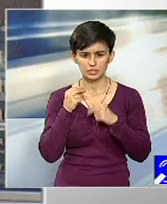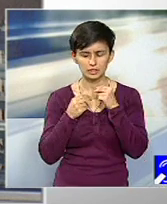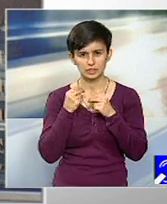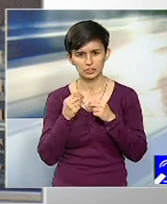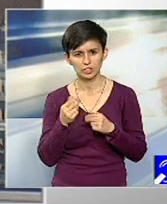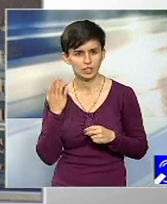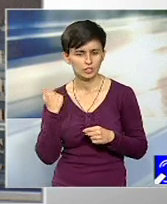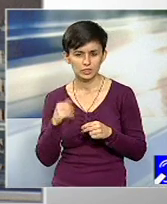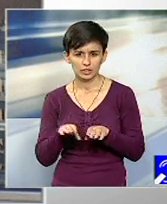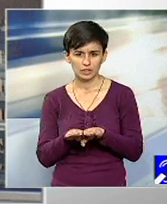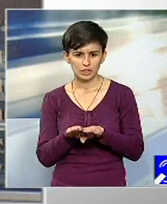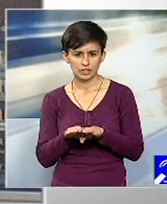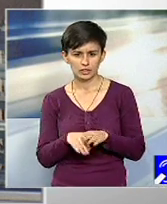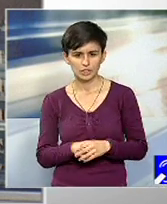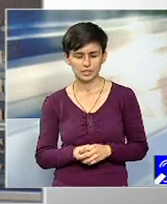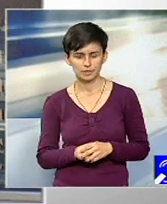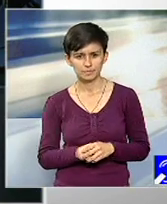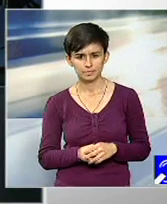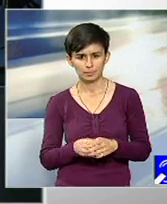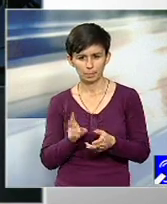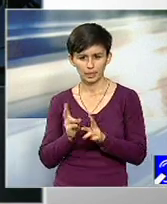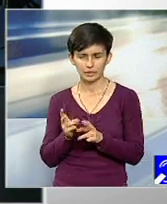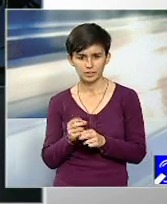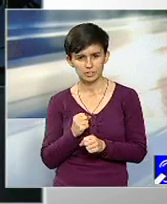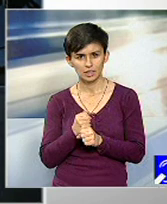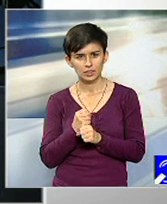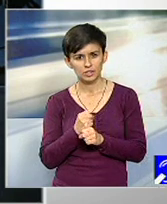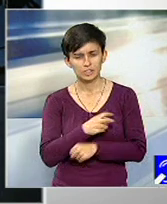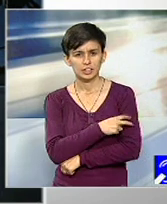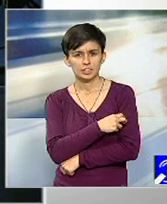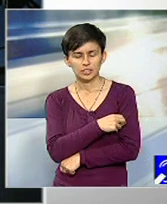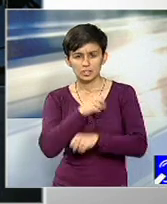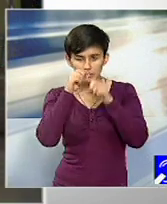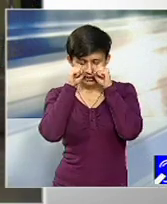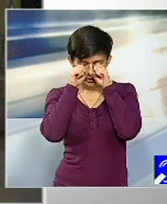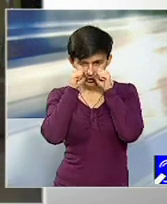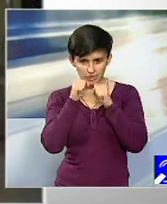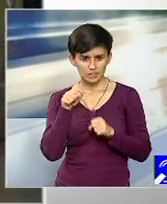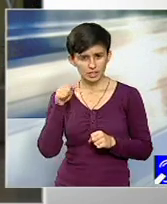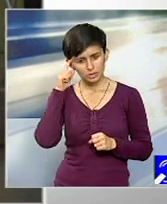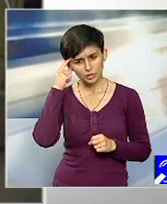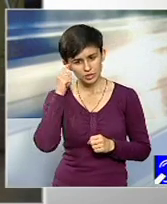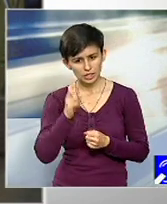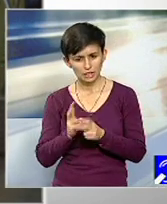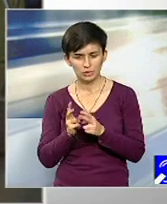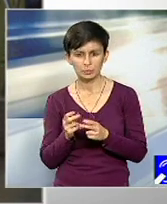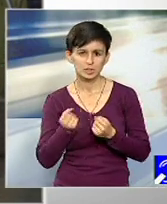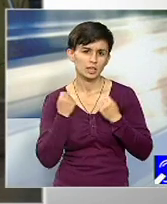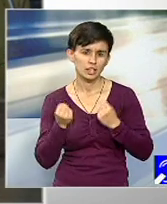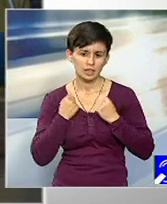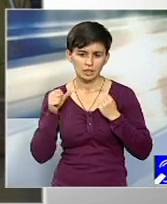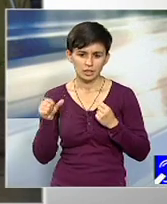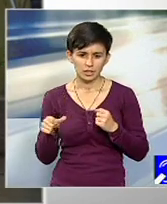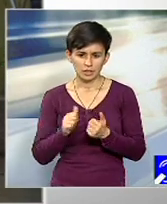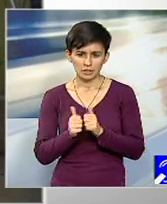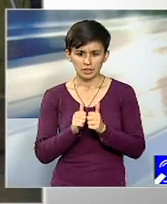Am început până să lucrezi în liceu pentru deficienți de vedere, știai ceva despre acest sport sau cum să antrenezi sportivii?